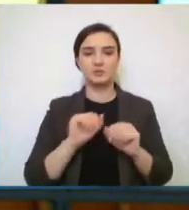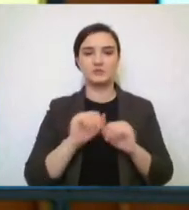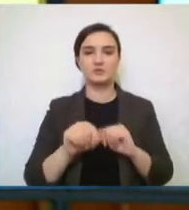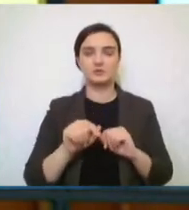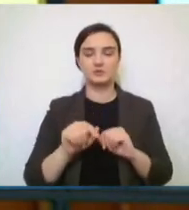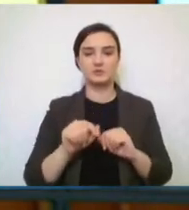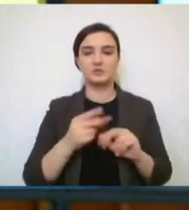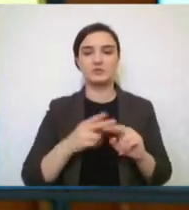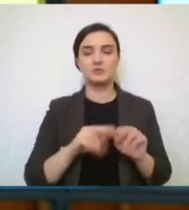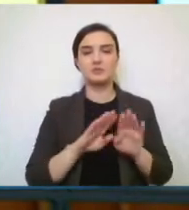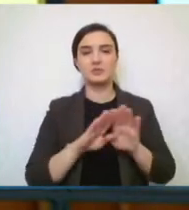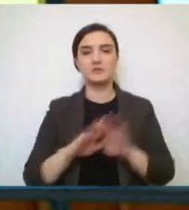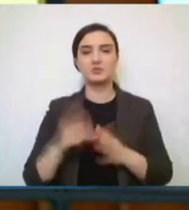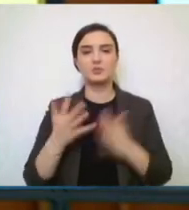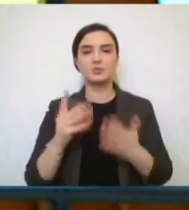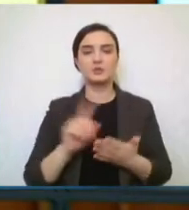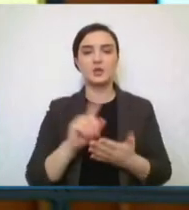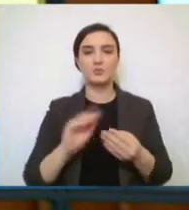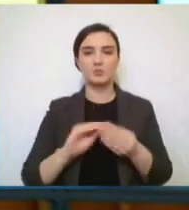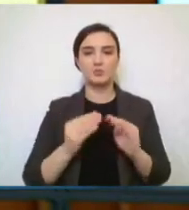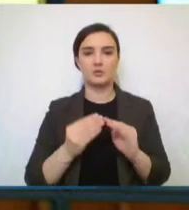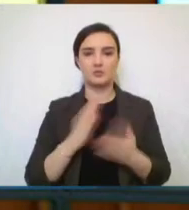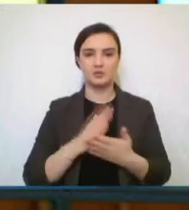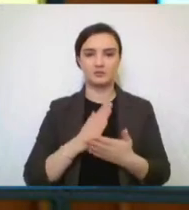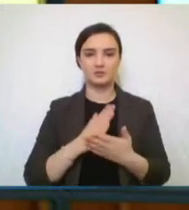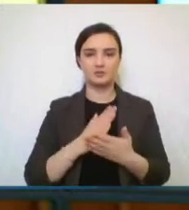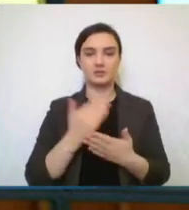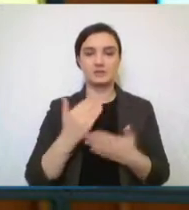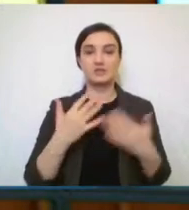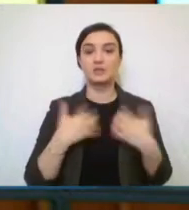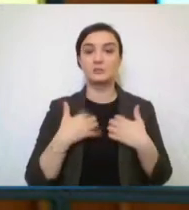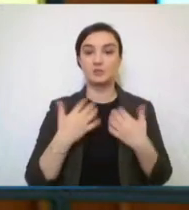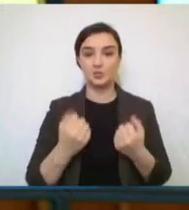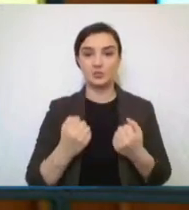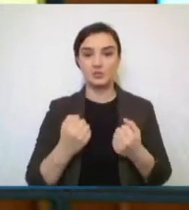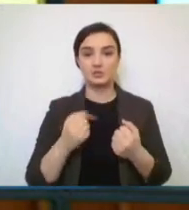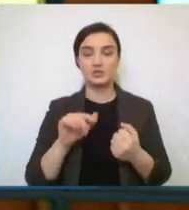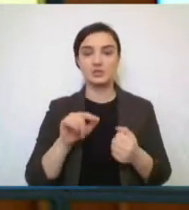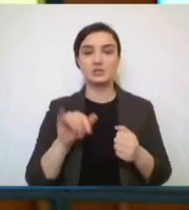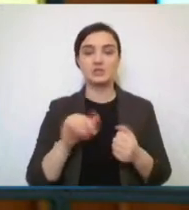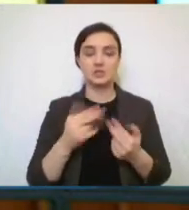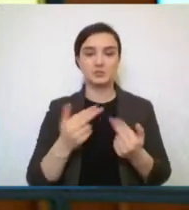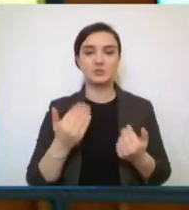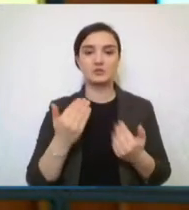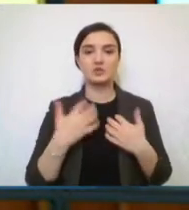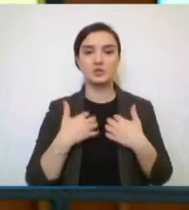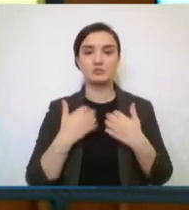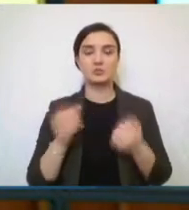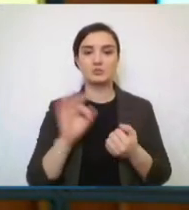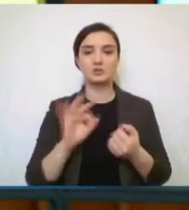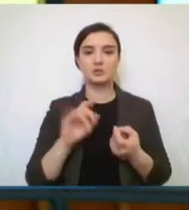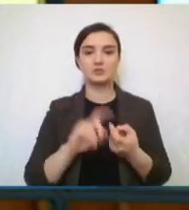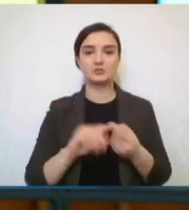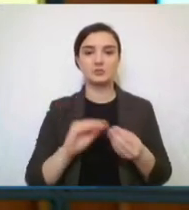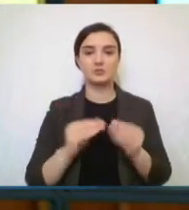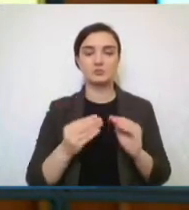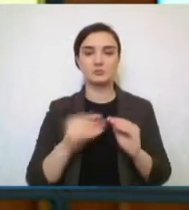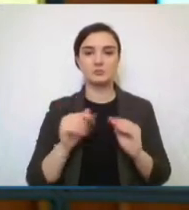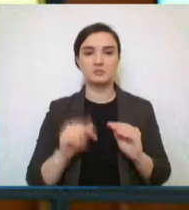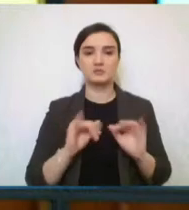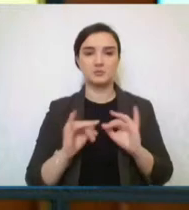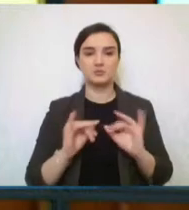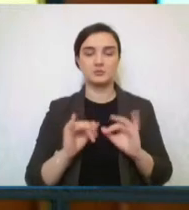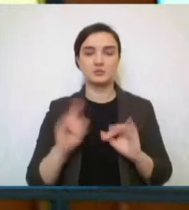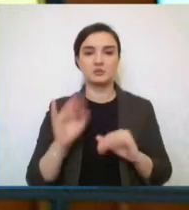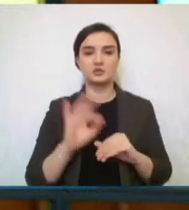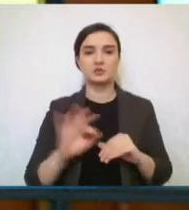თუ რა პრობლემა აქვს თქვენ ჯანმრთელობას, ძირითადად ცხადია ჩვენ ჯანმრთელობასთან დაკავშირებულ პრობლემებს გულისხმობთ. რაც შეეხება